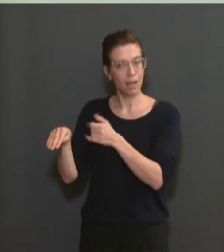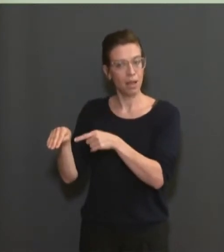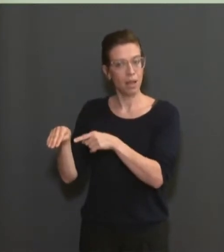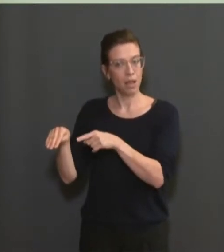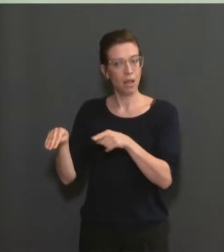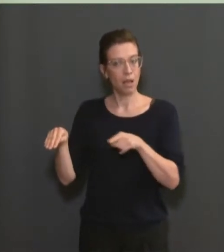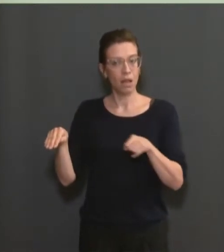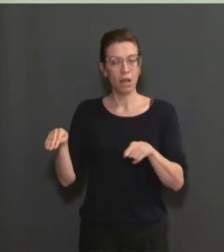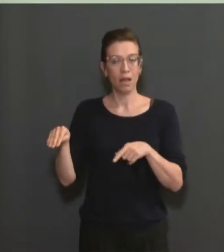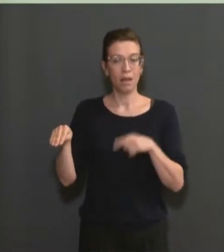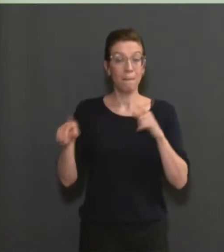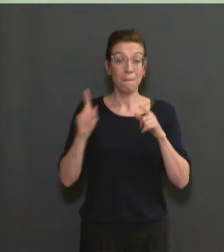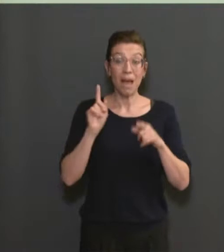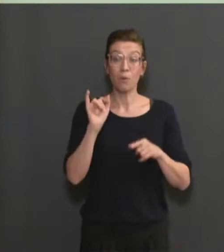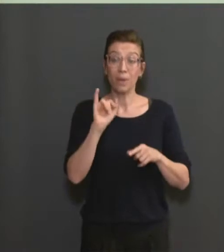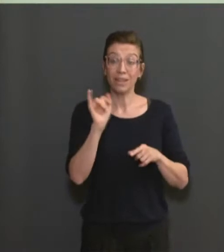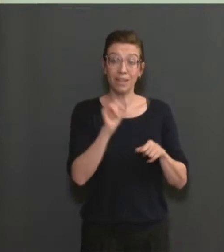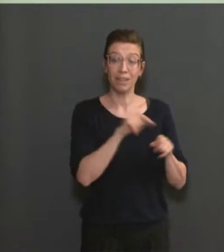leeftijdsgroepen.